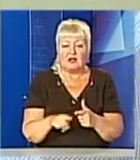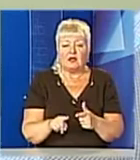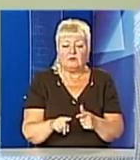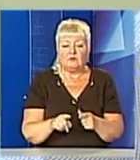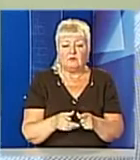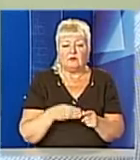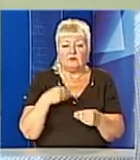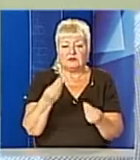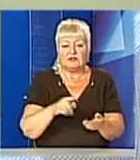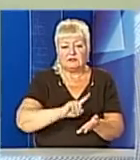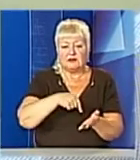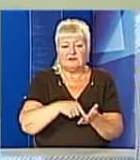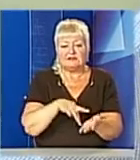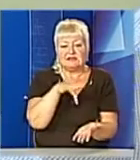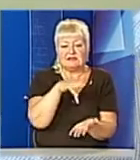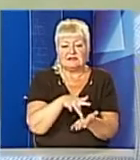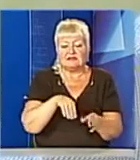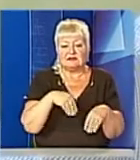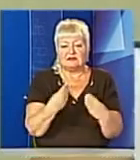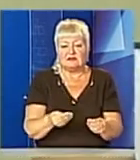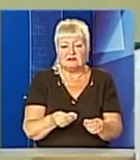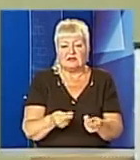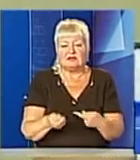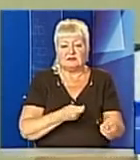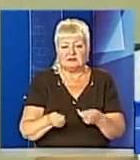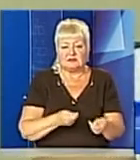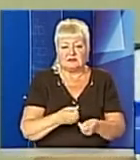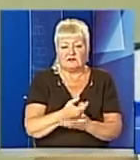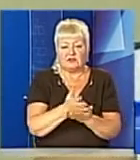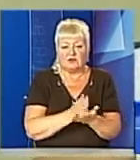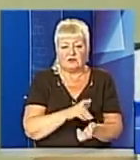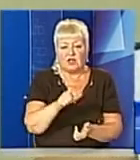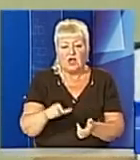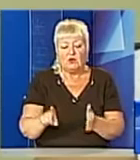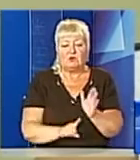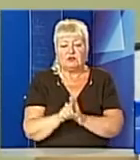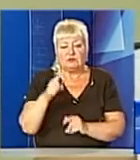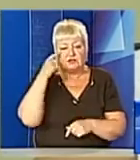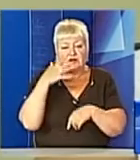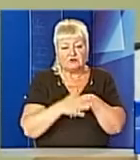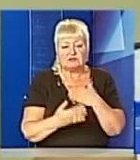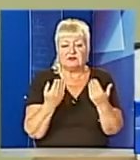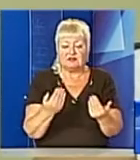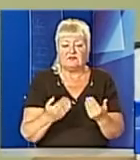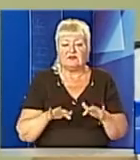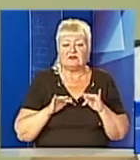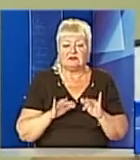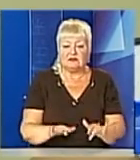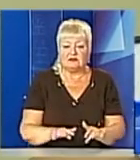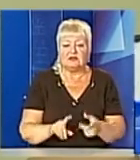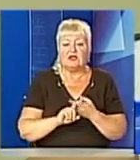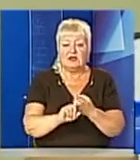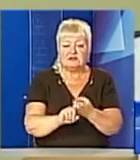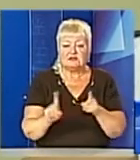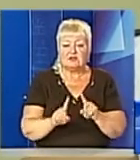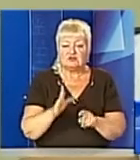через міський центр надання адміністративних послуг. Люди починають розуміти, що від їхніх дій залежить і що буде в цьому